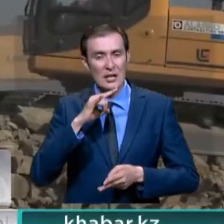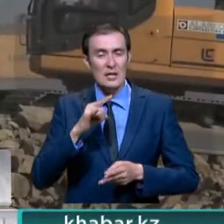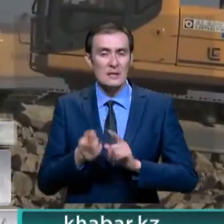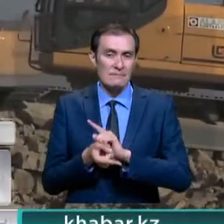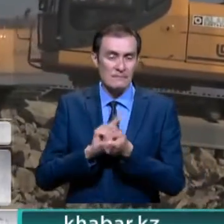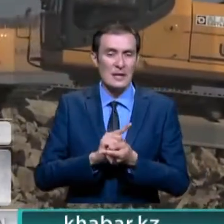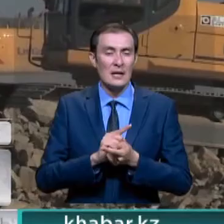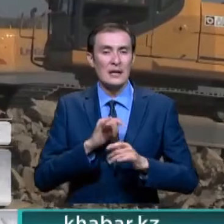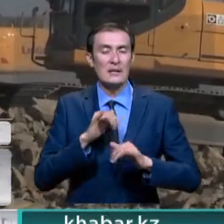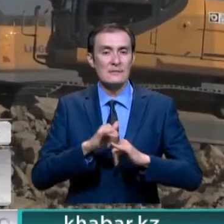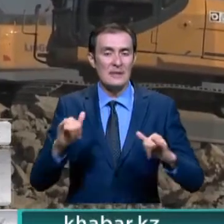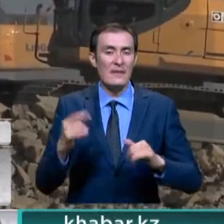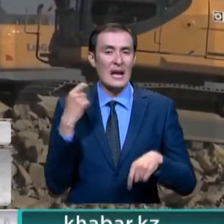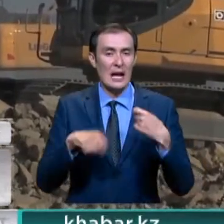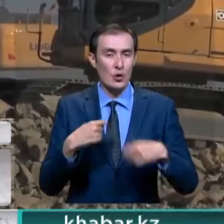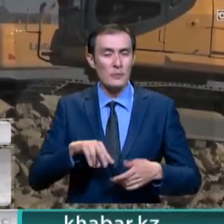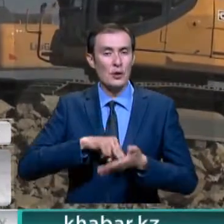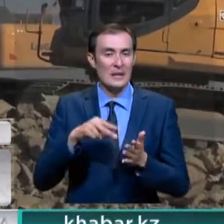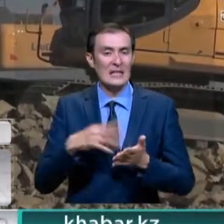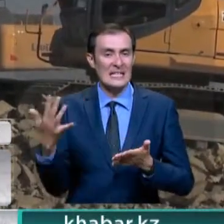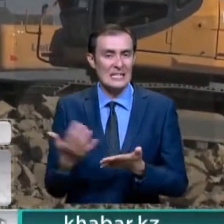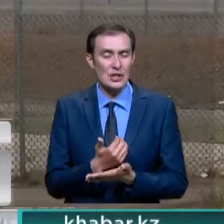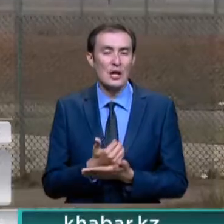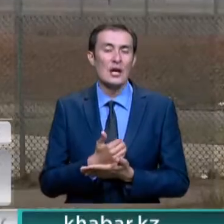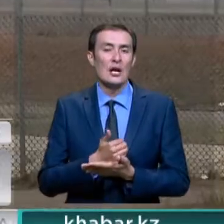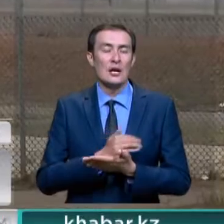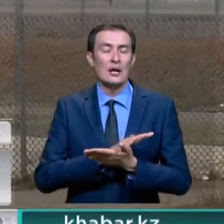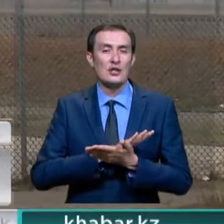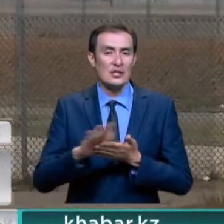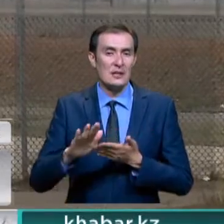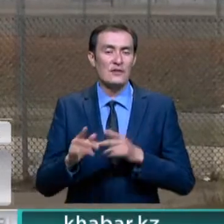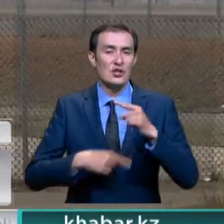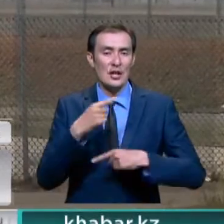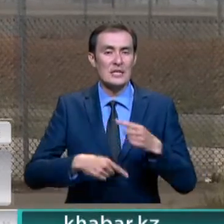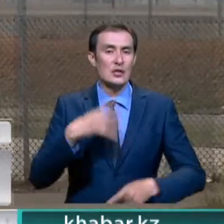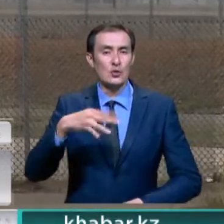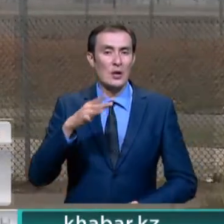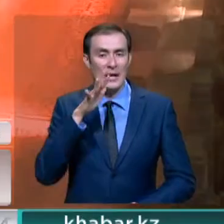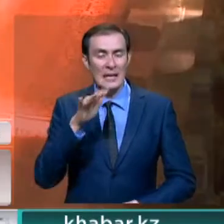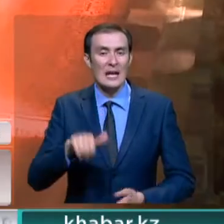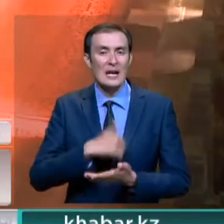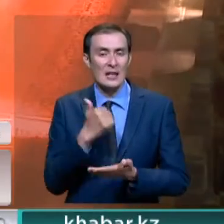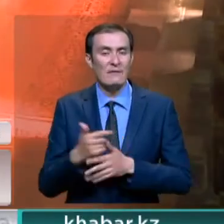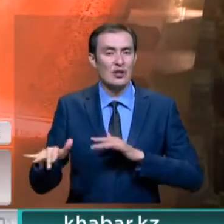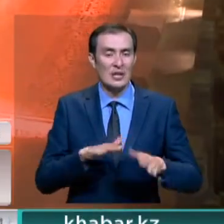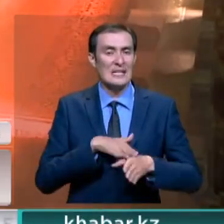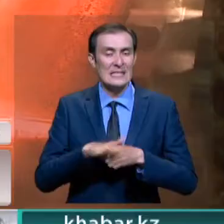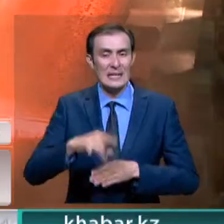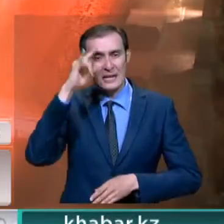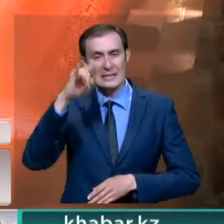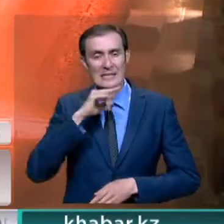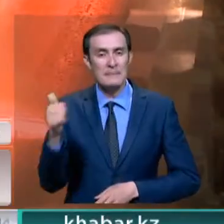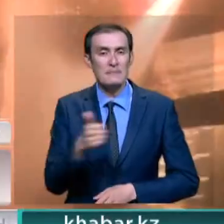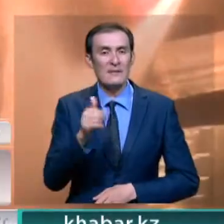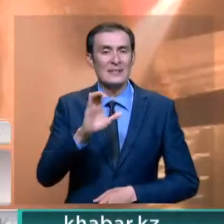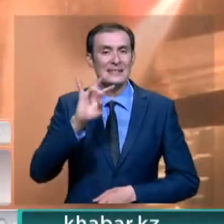пути декарбонизации экономики и планирует достичь углеродной нейтральности через 40 лет. Главные шаги уже сделаны. Казахстан